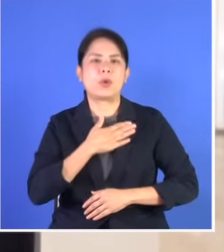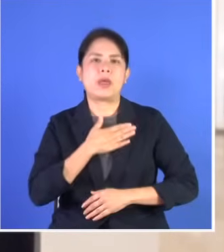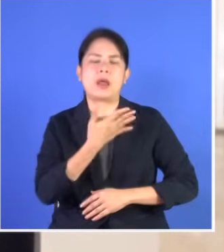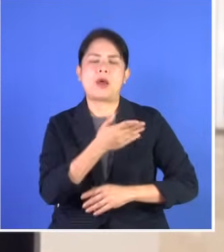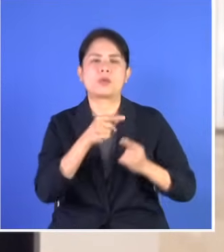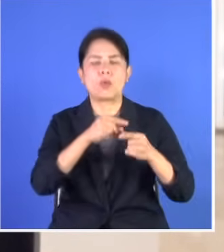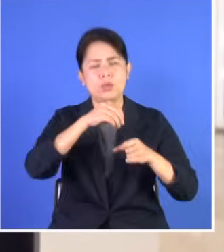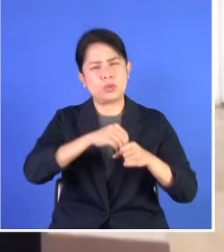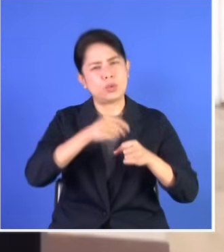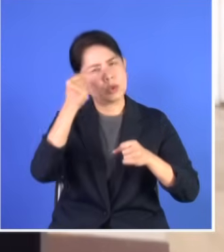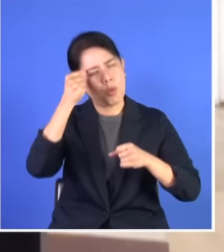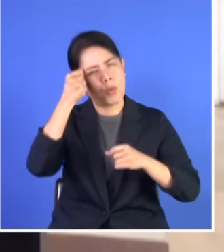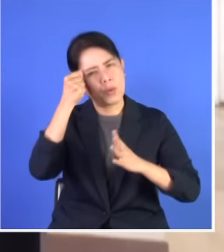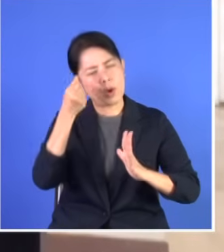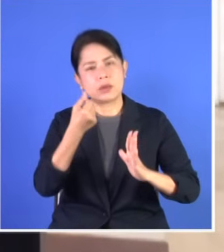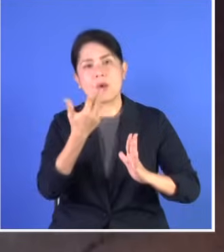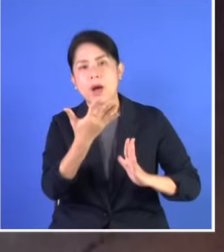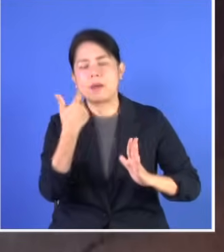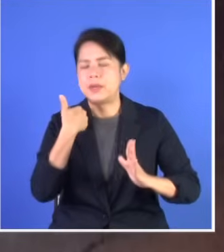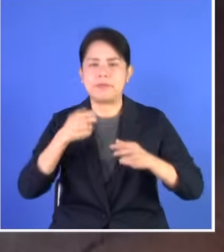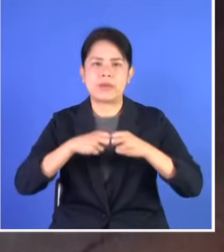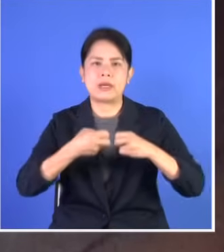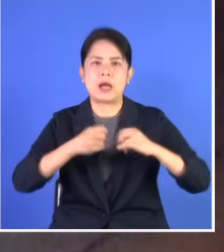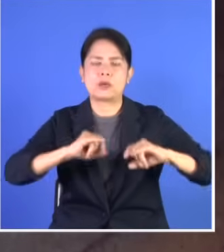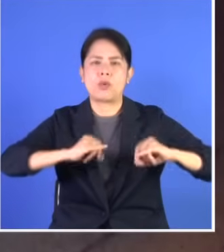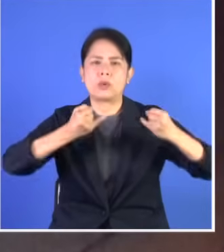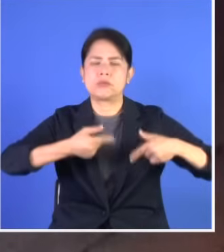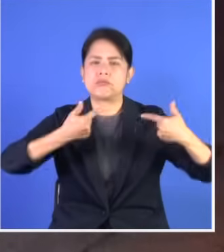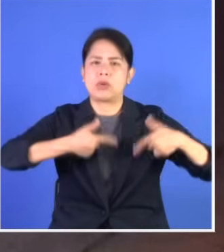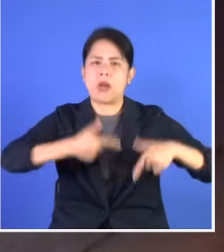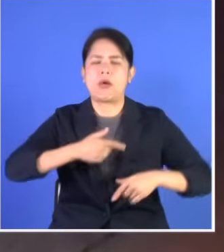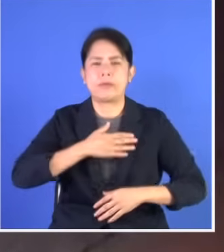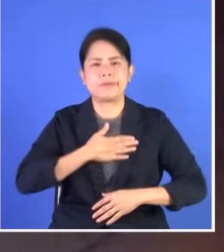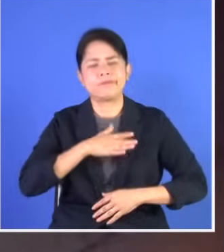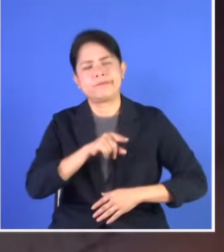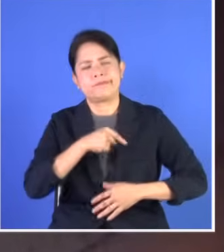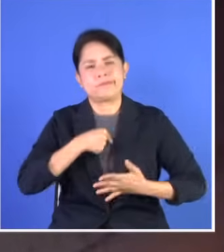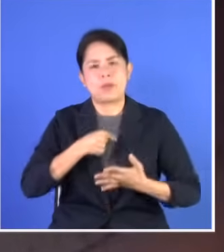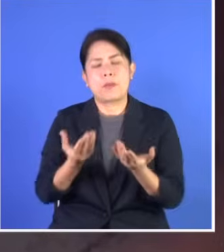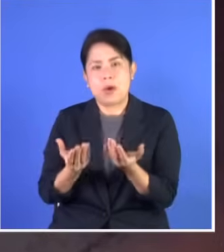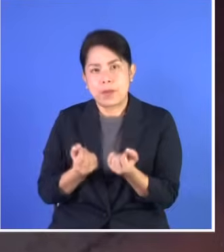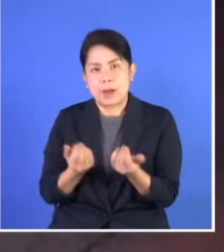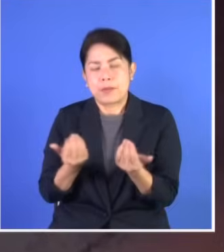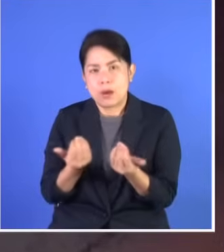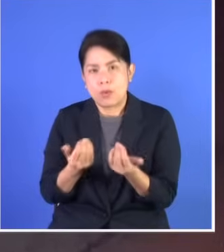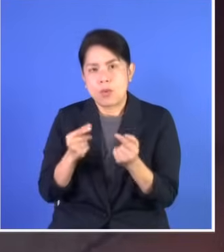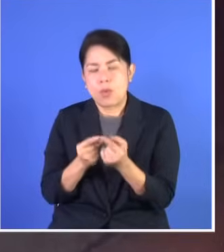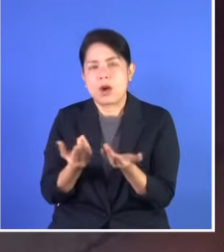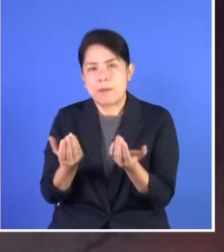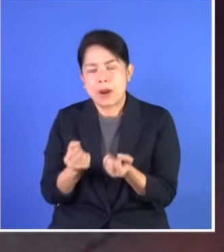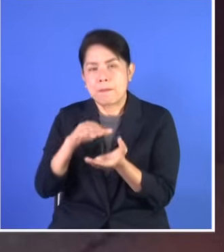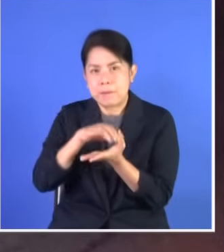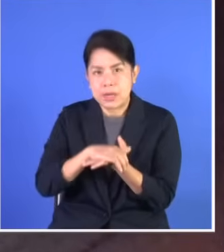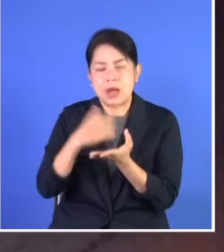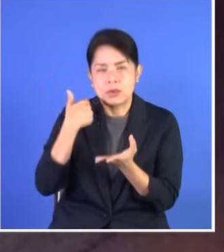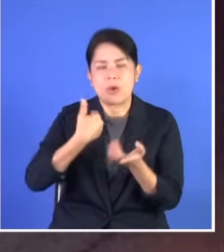กนะฮะก็ทะเลาะกันอีกว่าอย่างนั้นก่อนเกิดเหตุเนี่ยผมเนี่ยก็ไปรับลูกกับเมียนะฮะไปกินข้าวแล้วก็ไปอาหารปลาแล้วก็ขอดูโทร